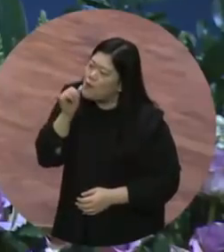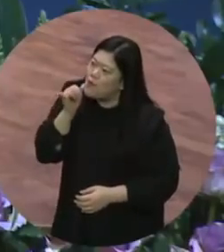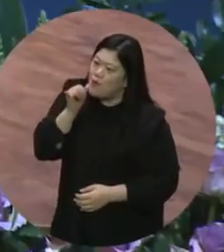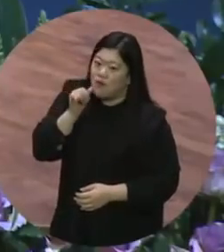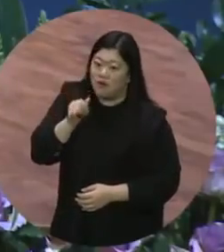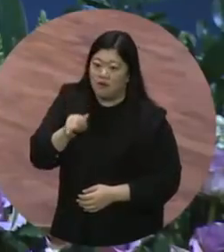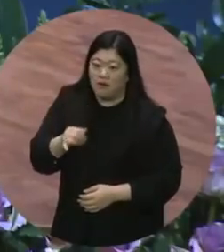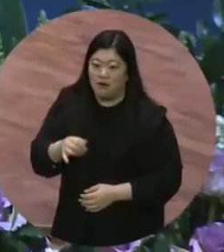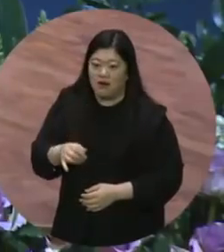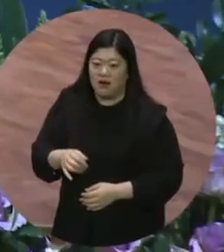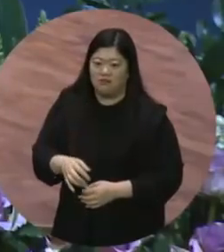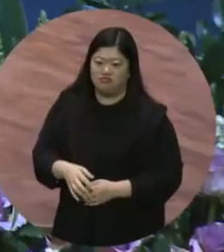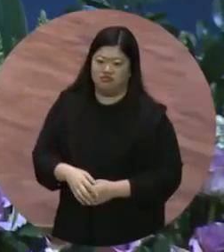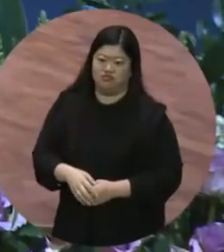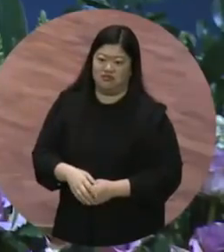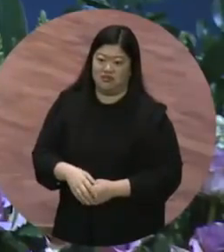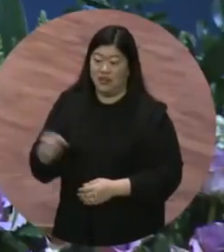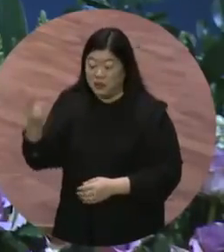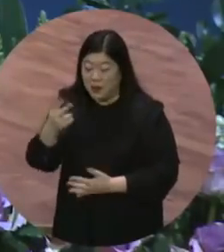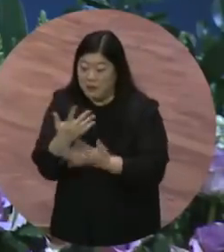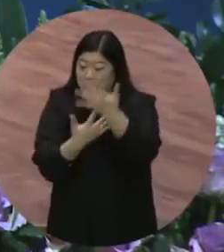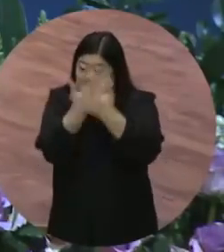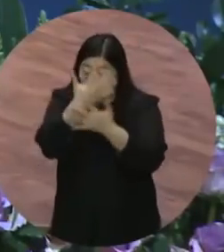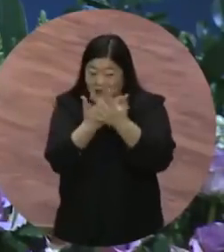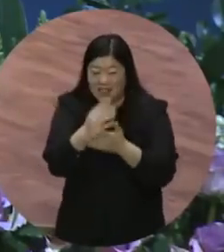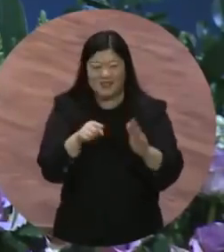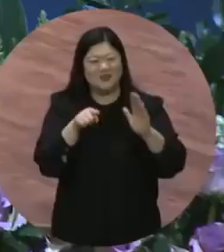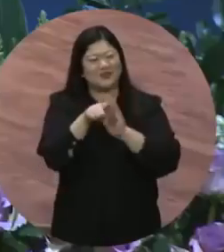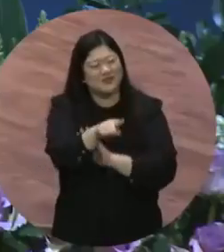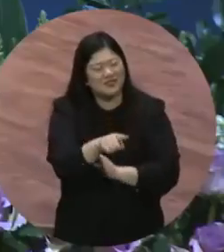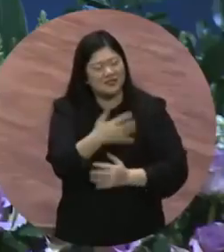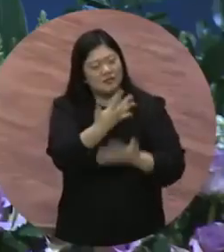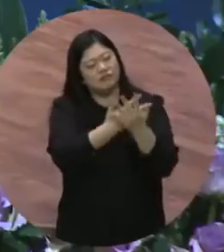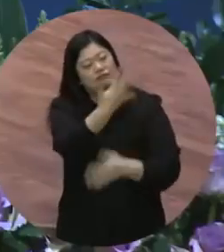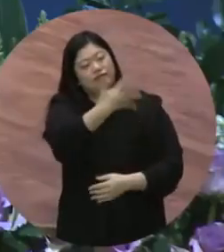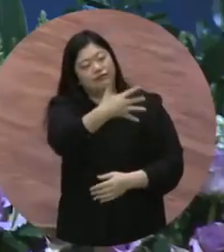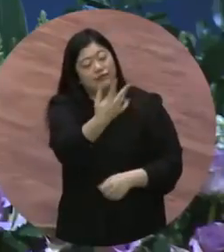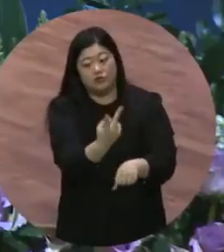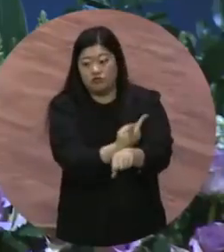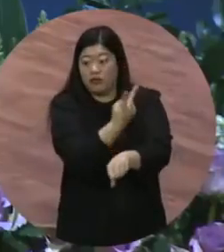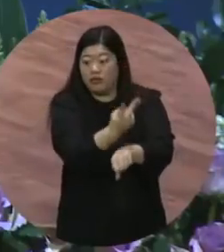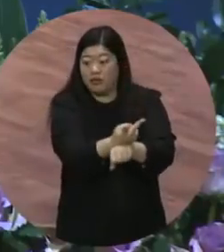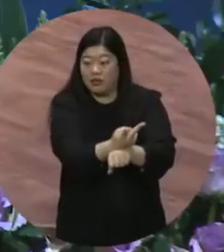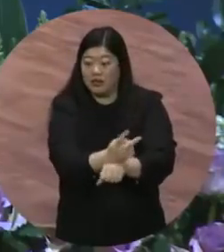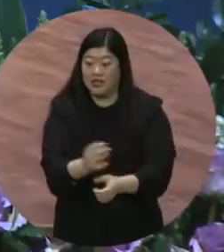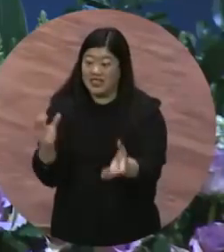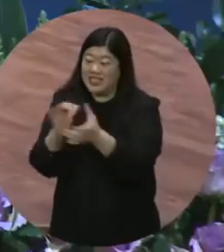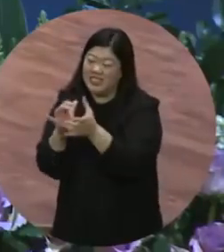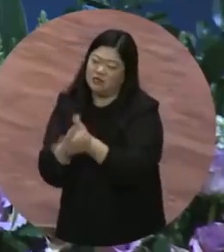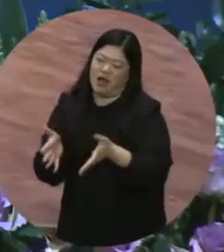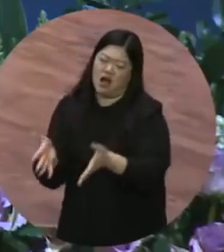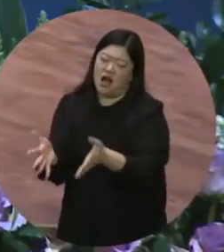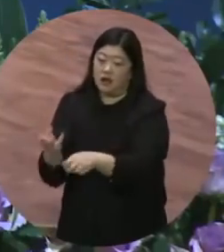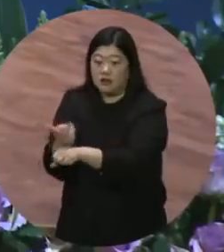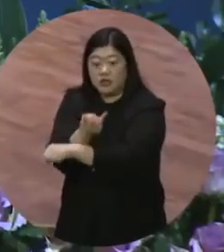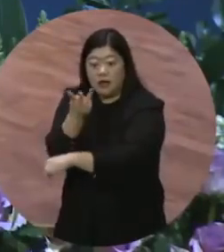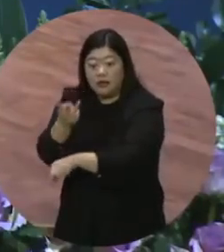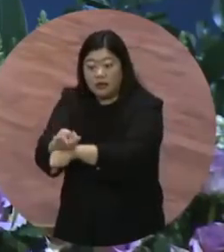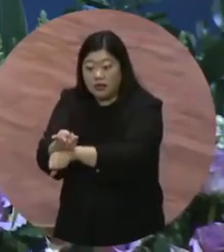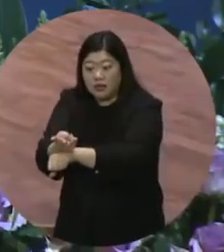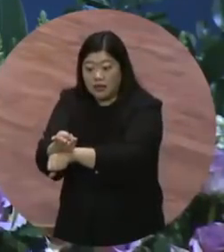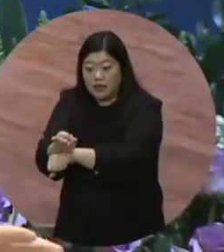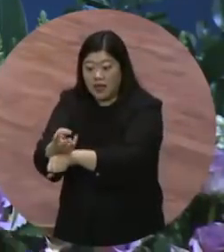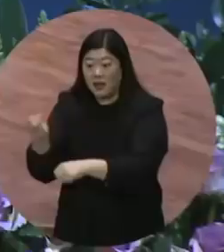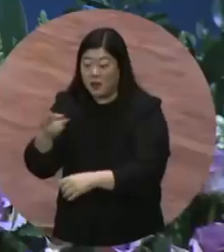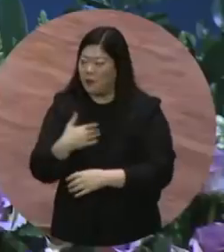않는데, 영화도 2시간 아닙니까? 친구 만나면 어떻게 3시간, 4시간 아닙니까? 제가 빕스에 갔는데 낮에 남자